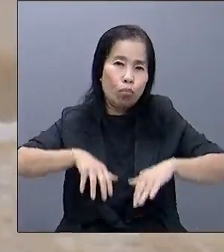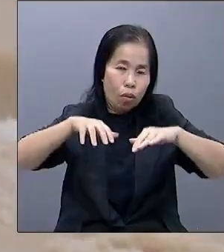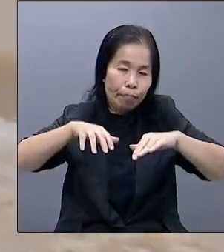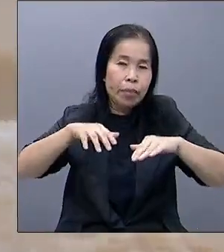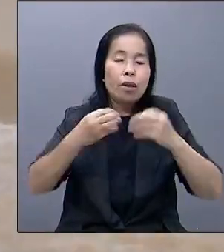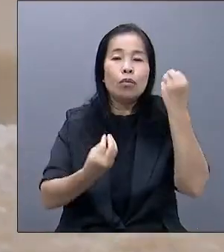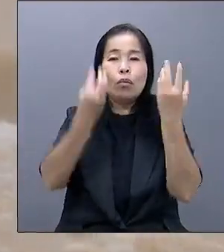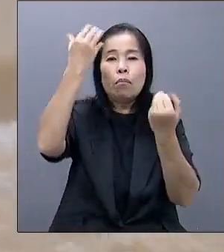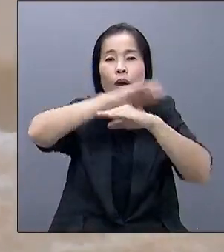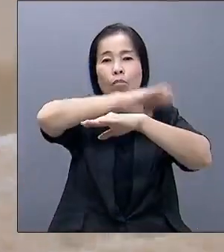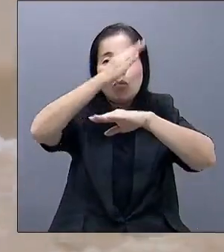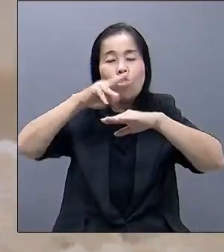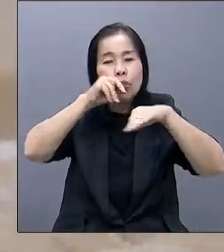by loyalัย